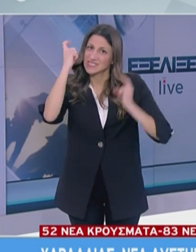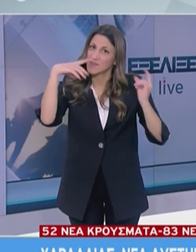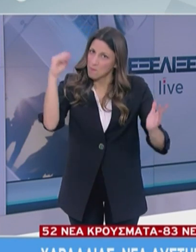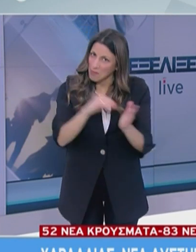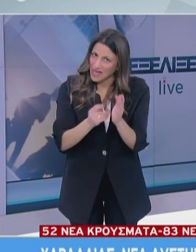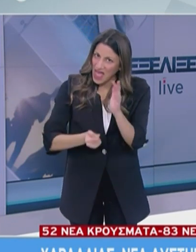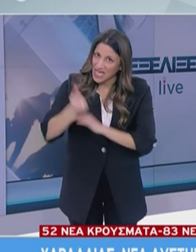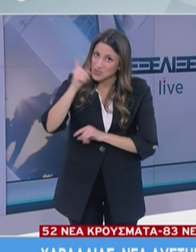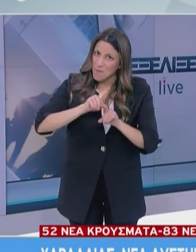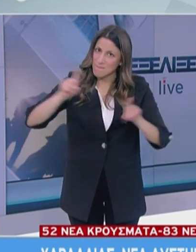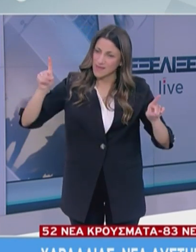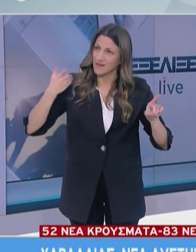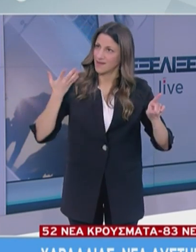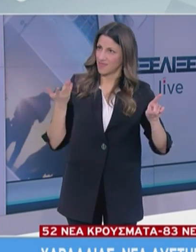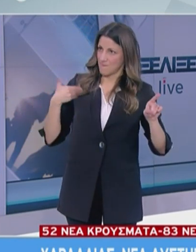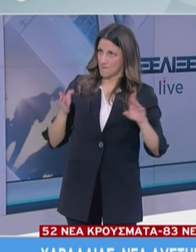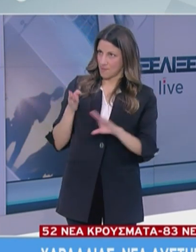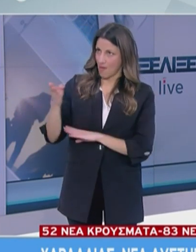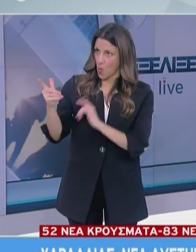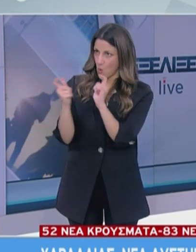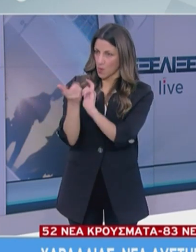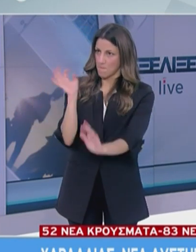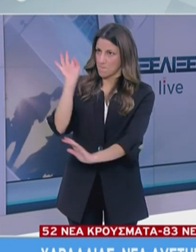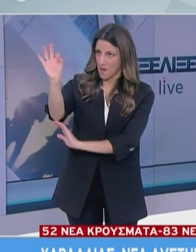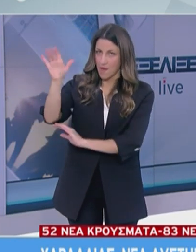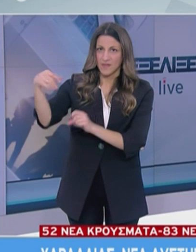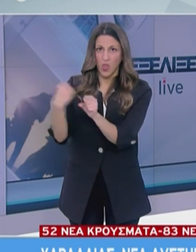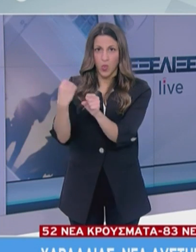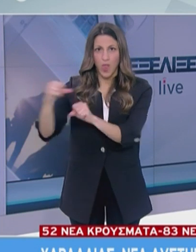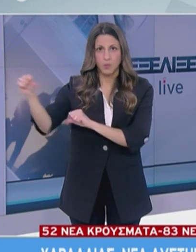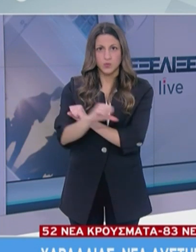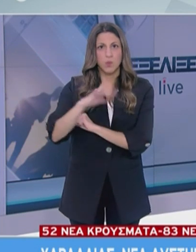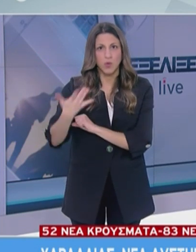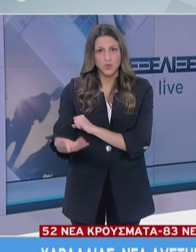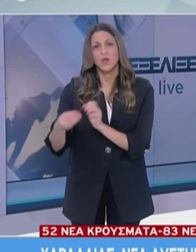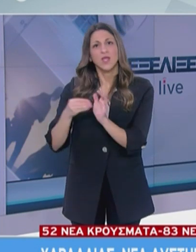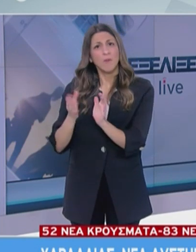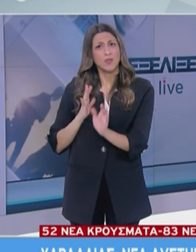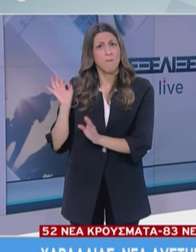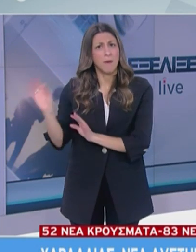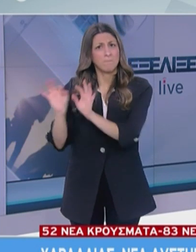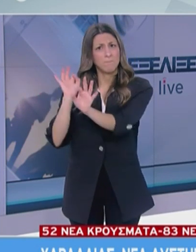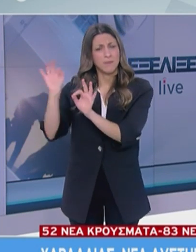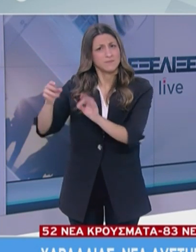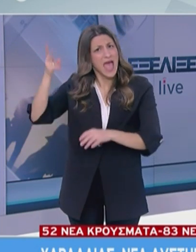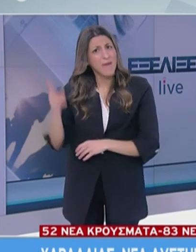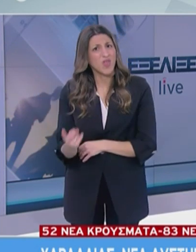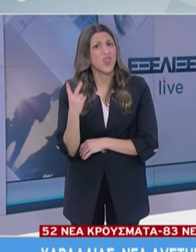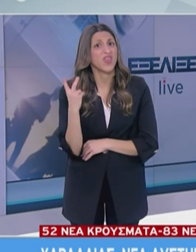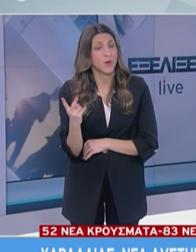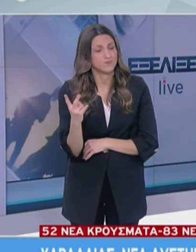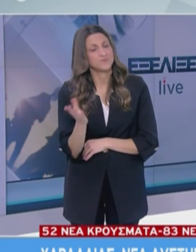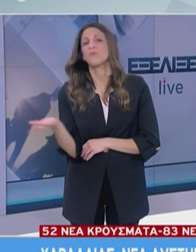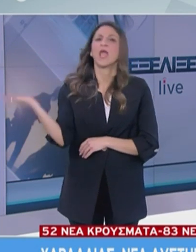μην ρισκάρουν τόσο τη μεταφορά του ιού, όσο και τον αποκλεισμό τους από την εργασία. Στη συνέχεια θα ήθελα να σας ενημερώσω για ένα θέμα που